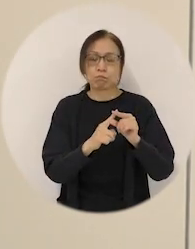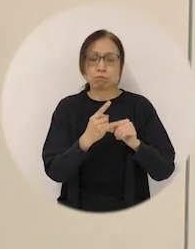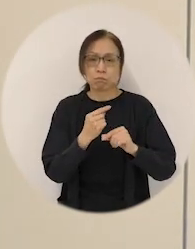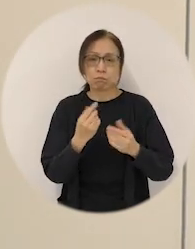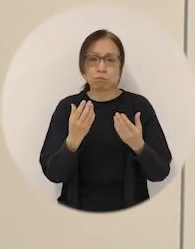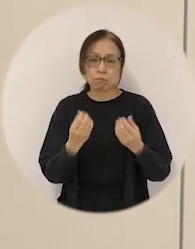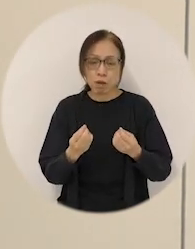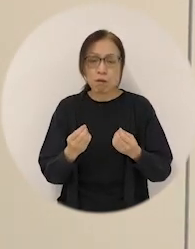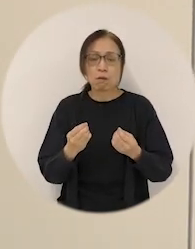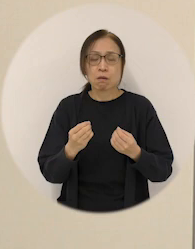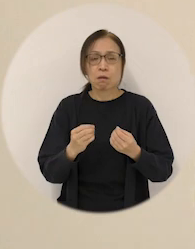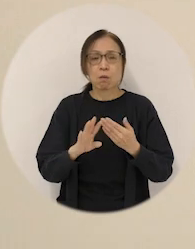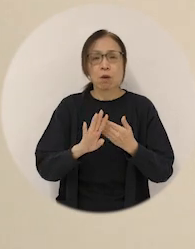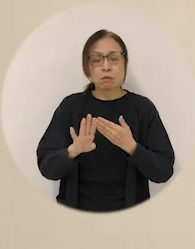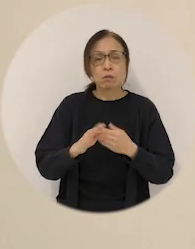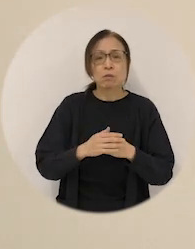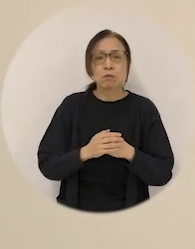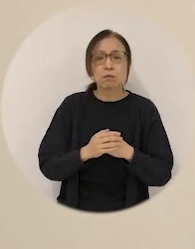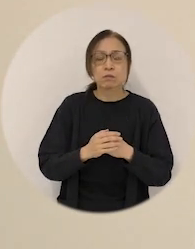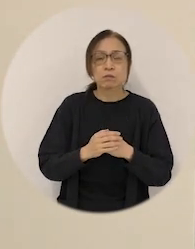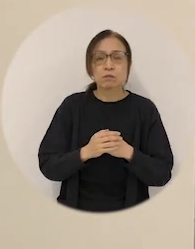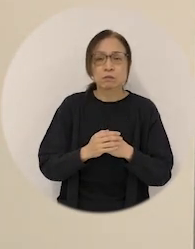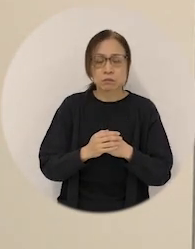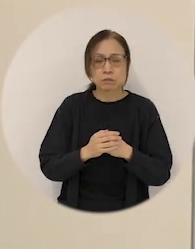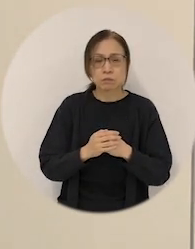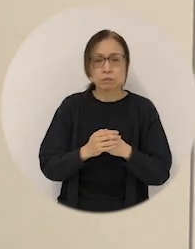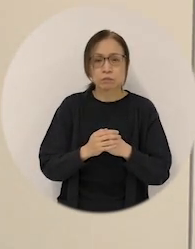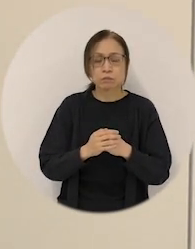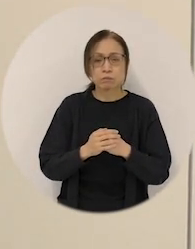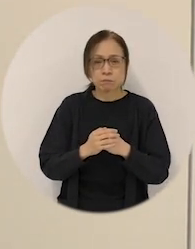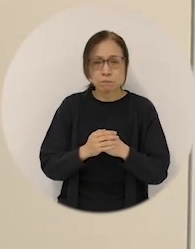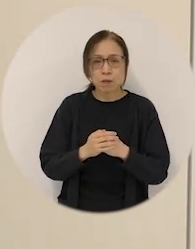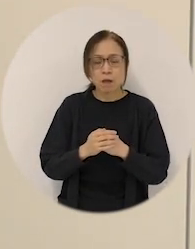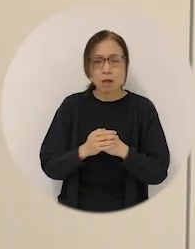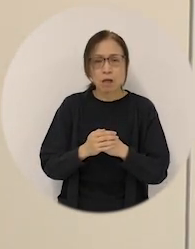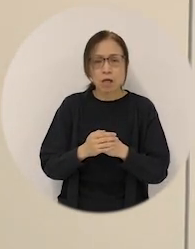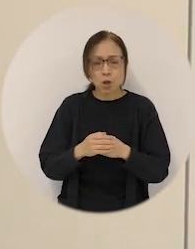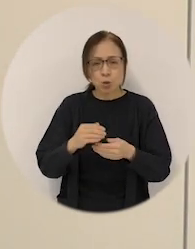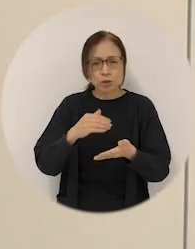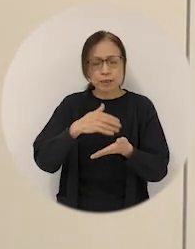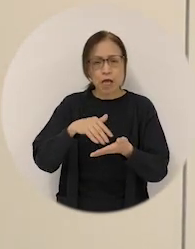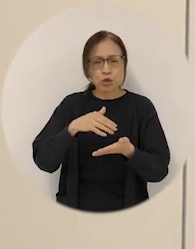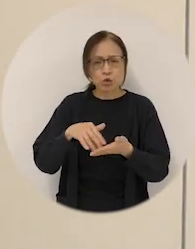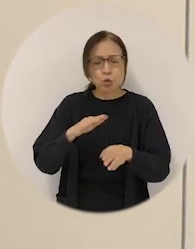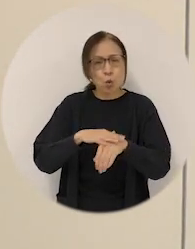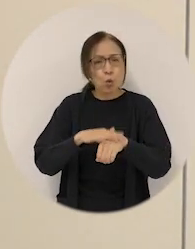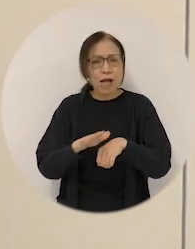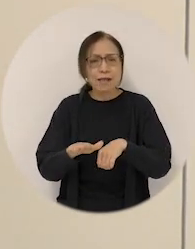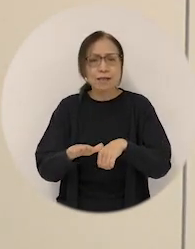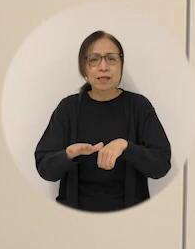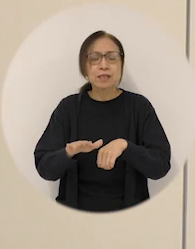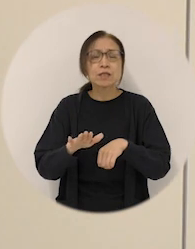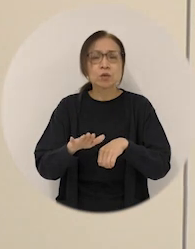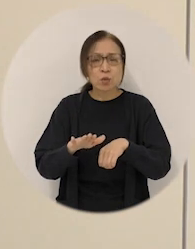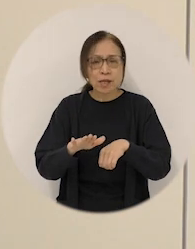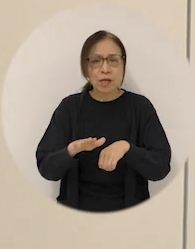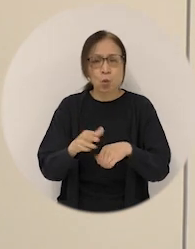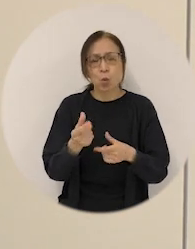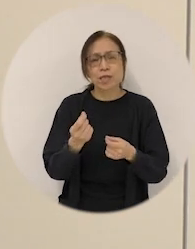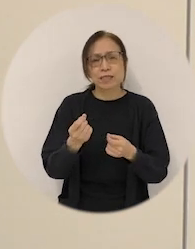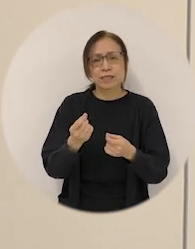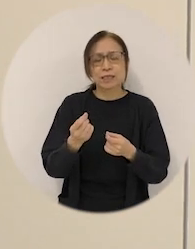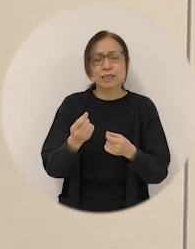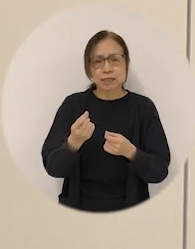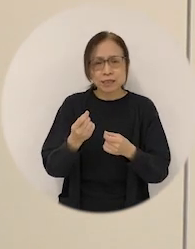行政財産収入量で の、 その路線価からこう算出する価格、そういったものをこう使っている自治体がかなり多い